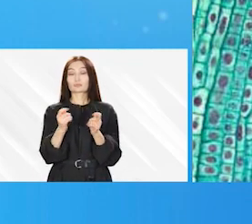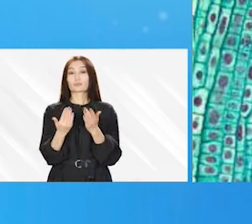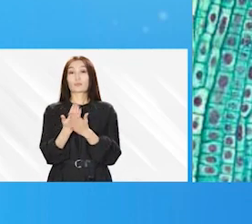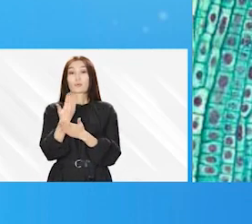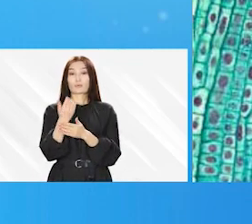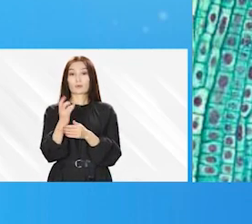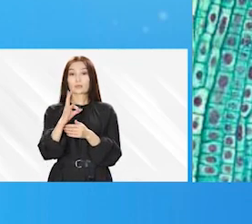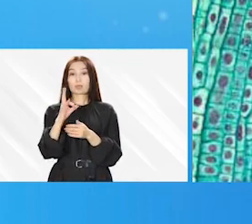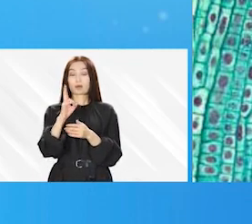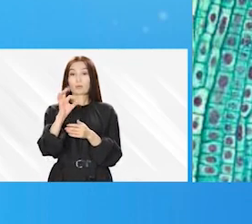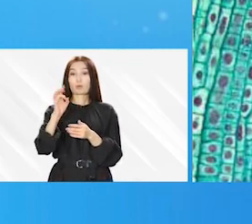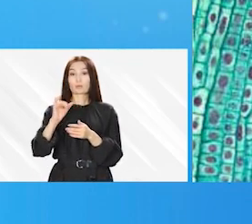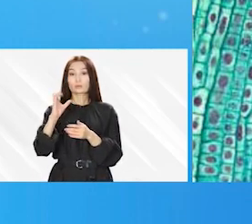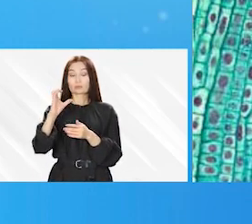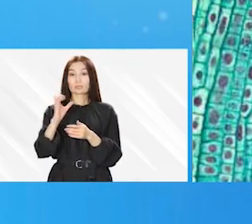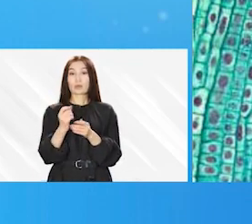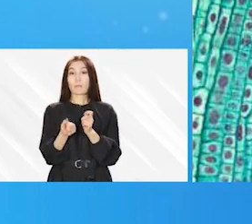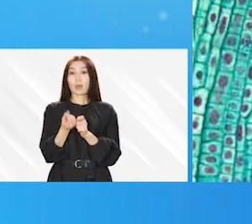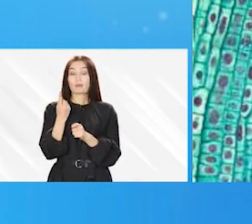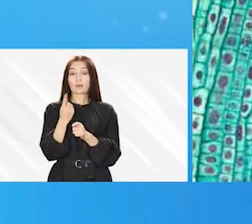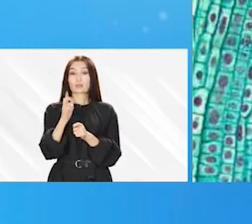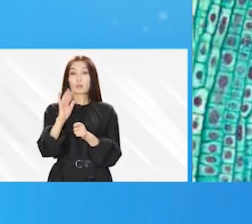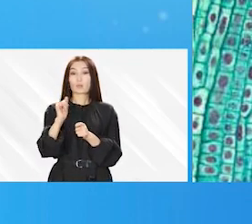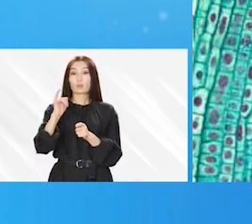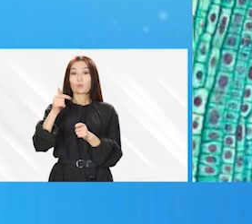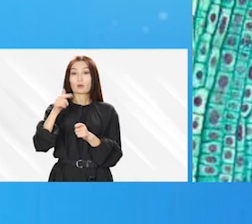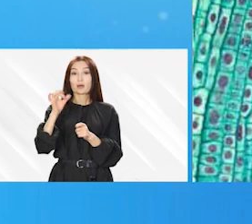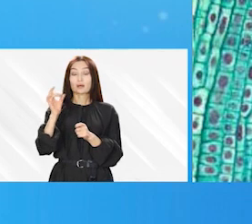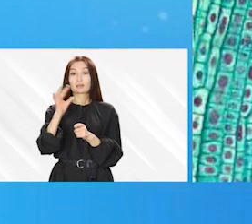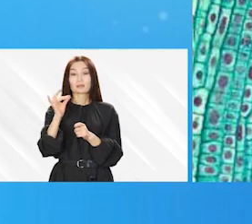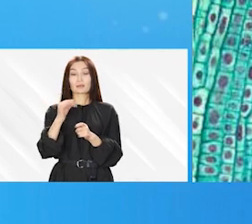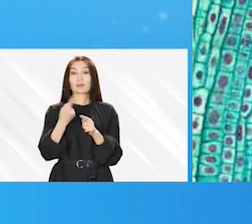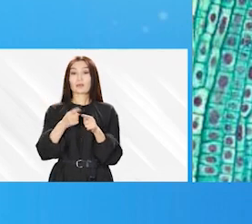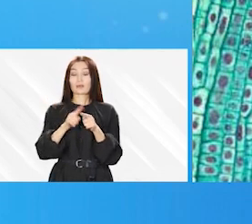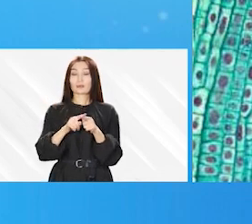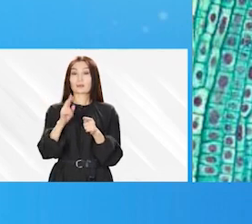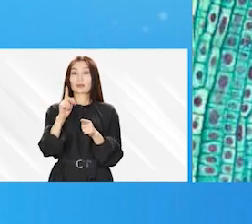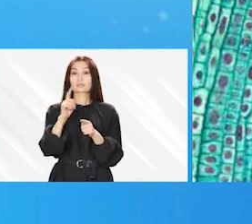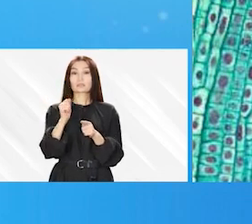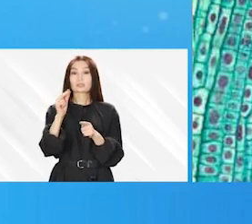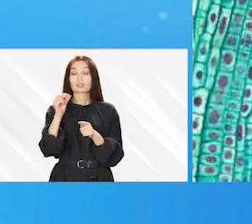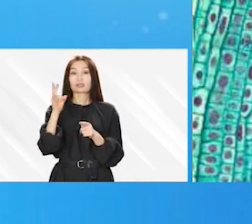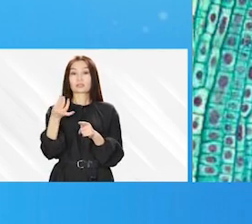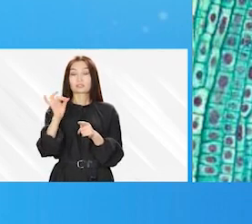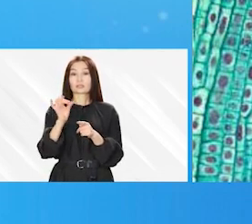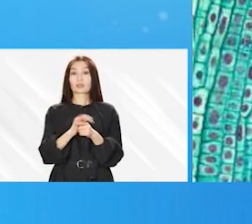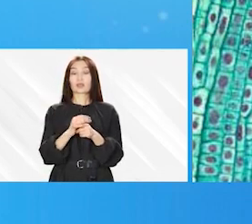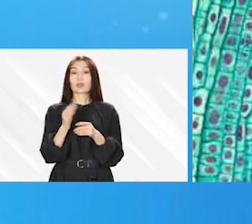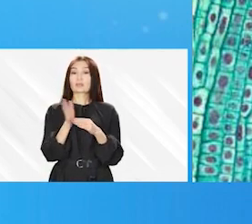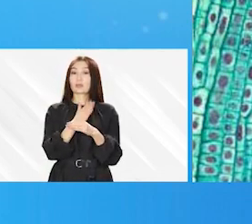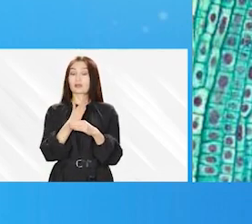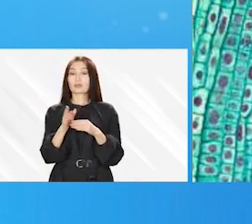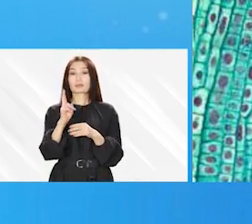на конусе нарастания появляются бугорке это зачаточные листе в результате деления